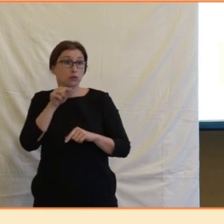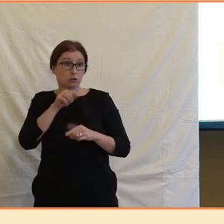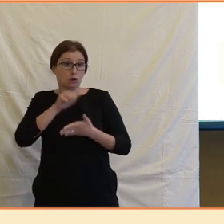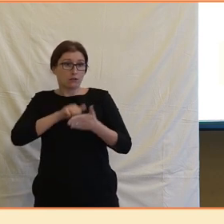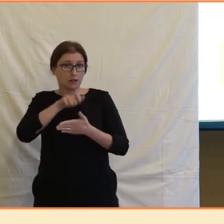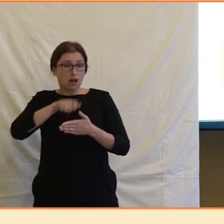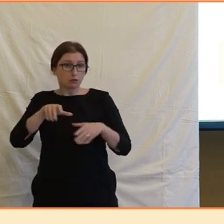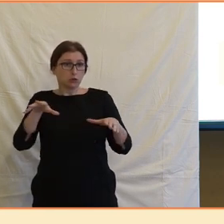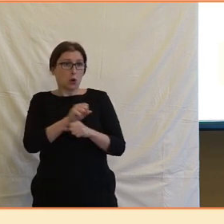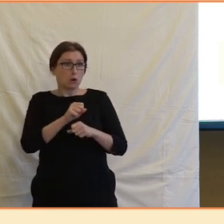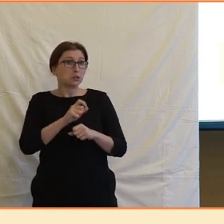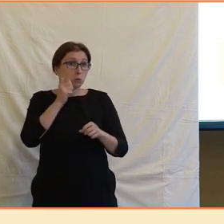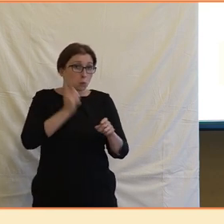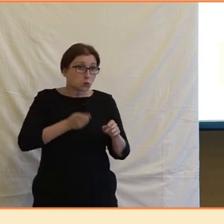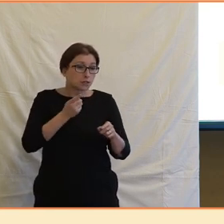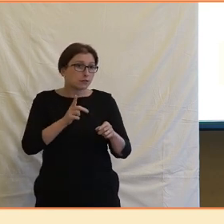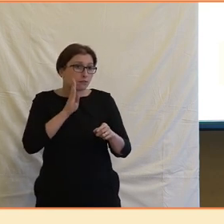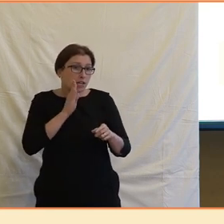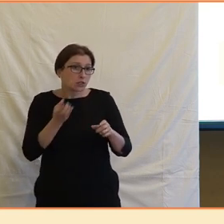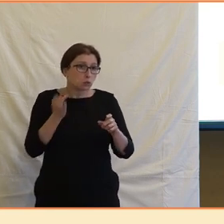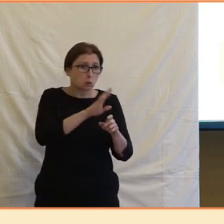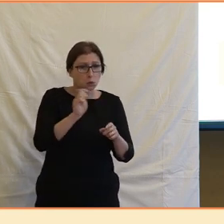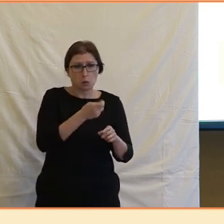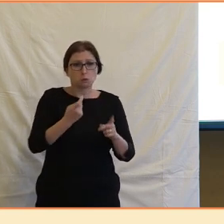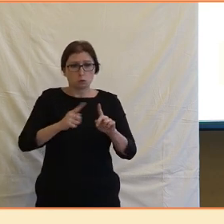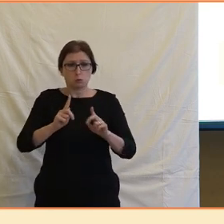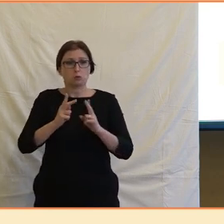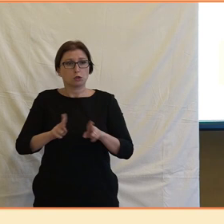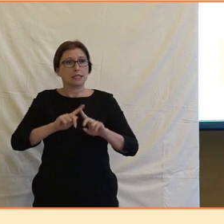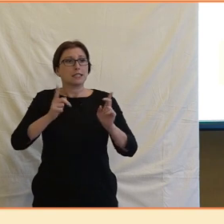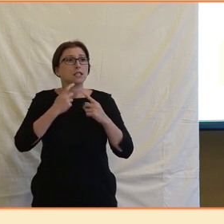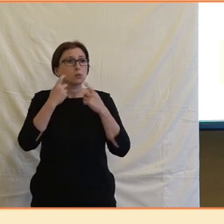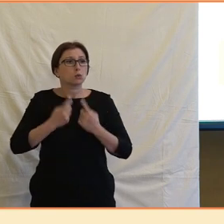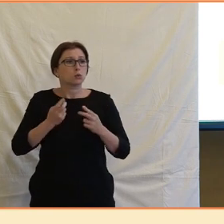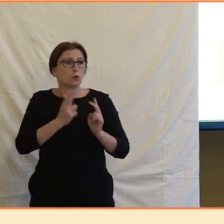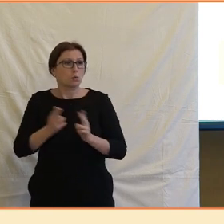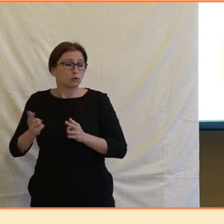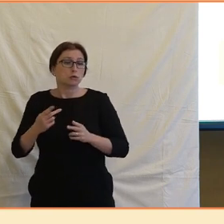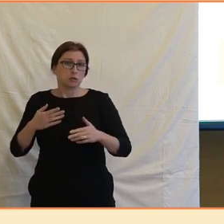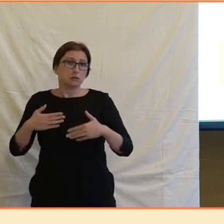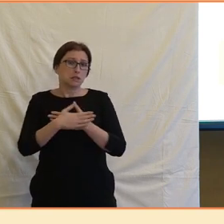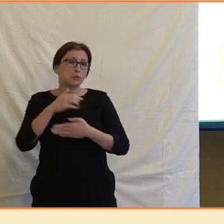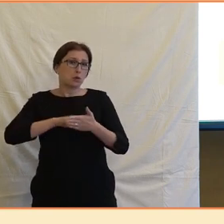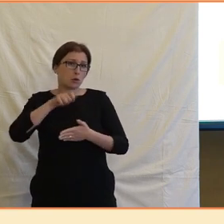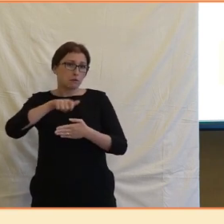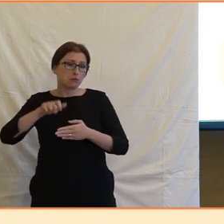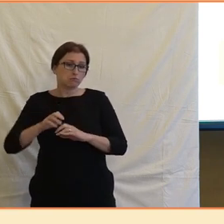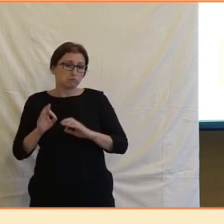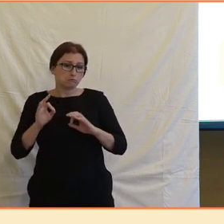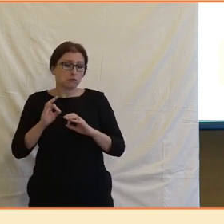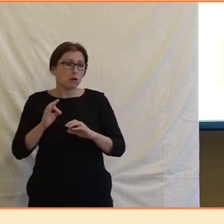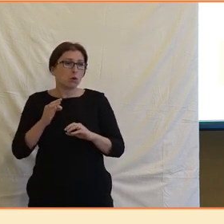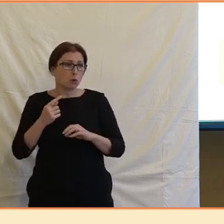nebo spíše souhlasilo 50% novinářů. Mně se to jeví, že to je